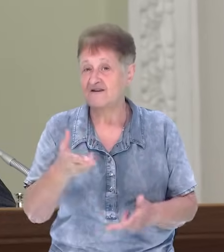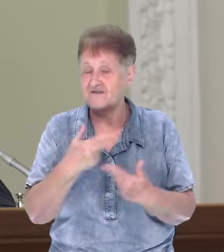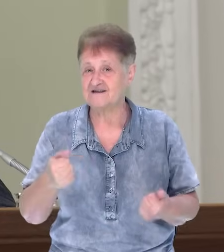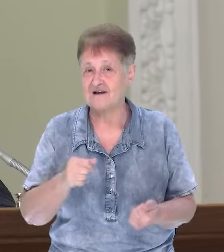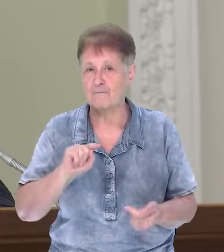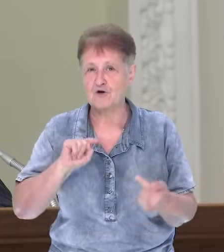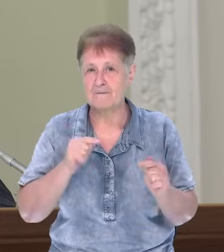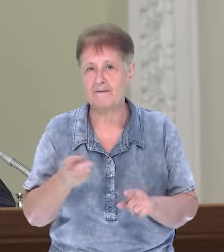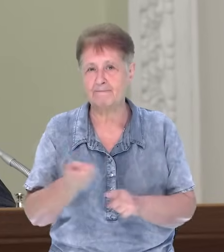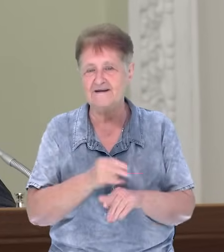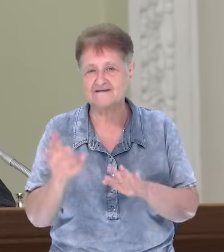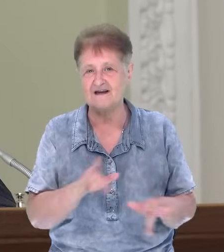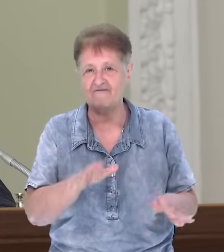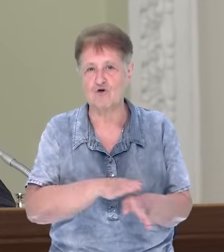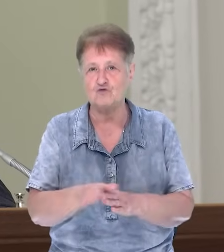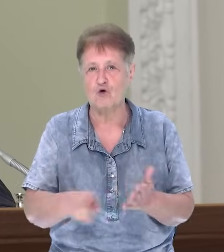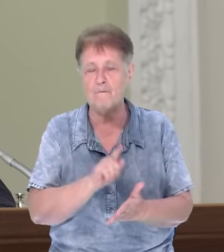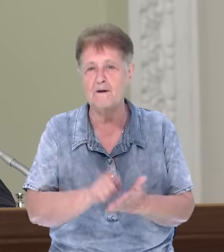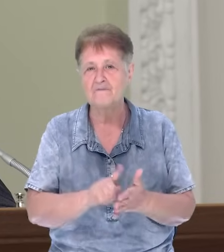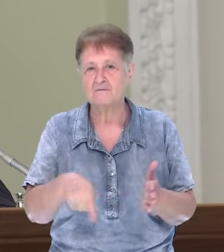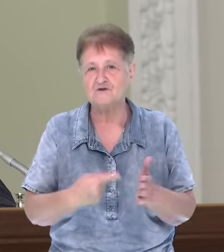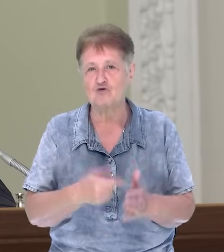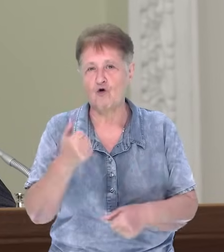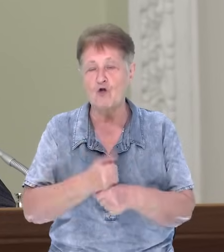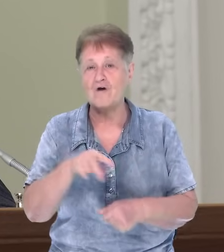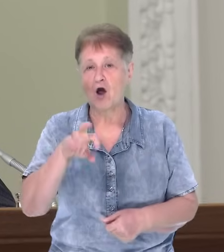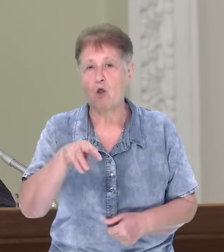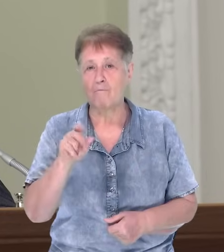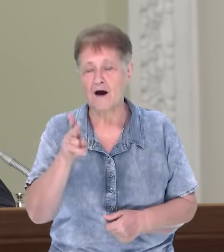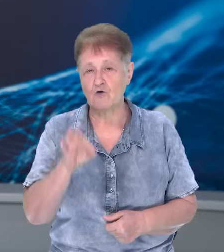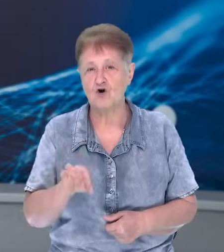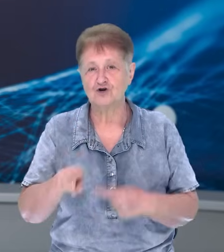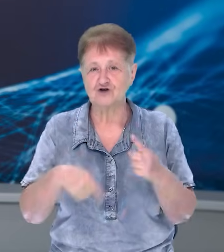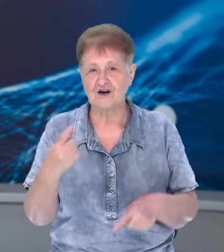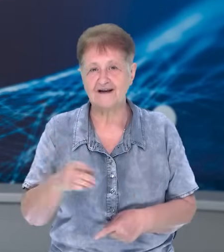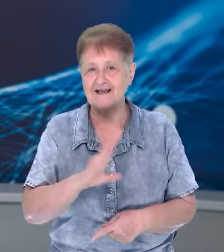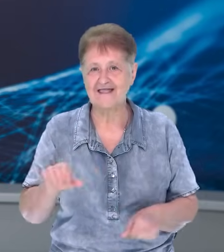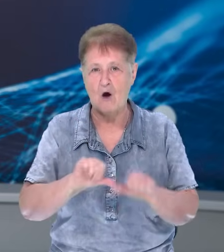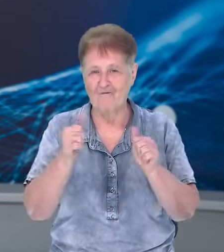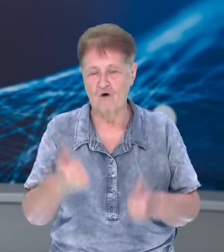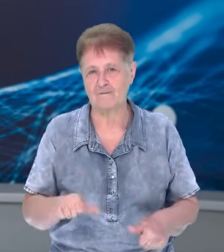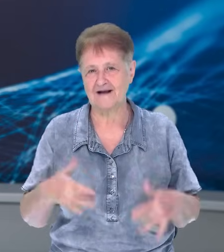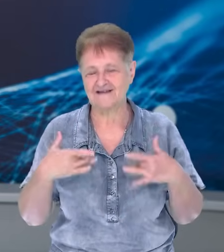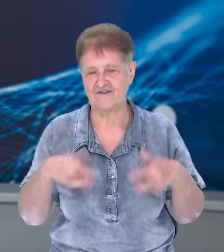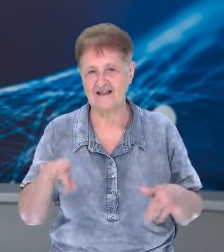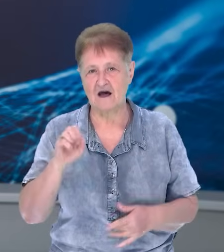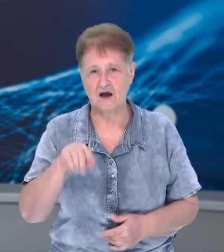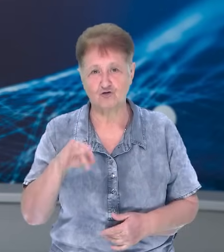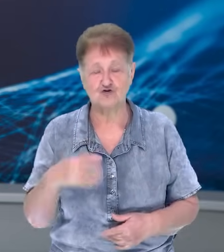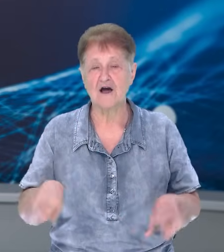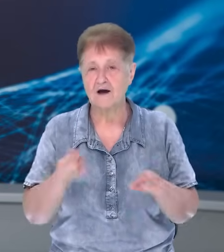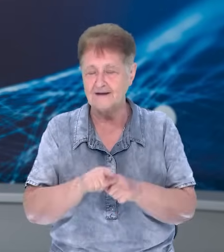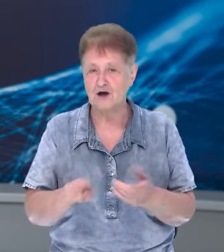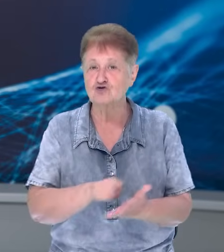визнав протиправною бездіяльність виконувача обов'язків міського голови Олександра Ломака через неоформлене звільнення Атрошенка,